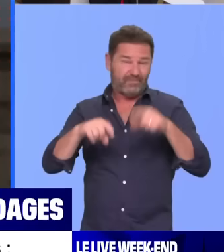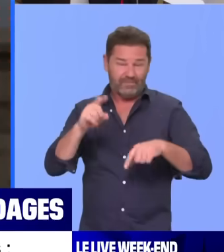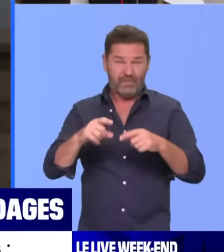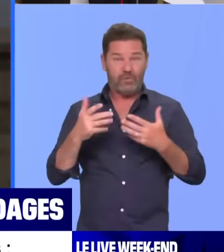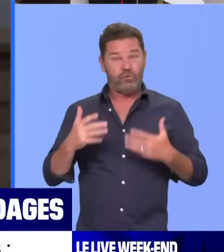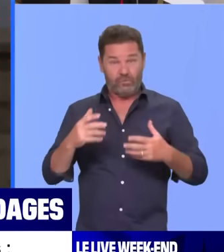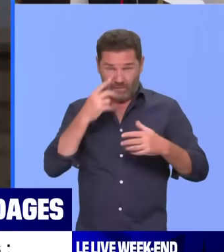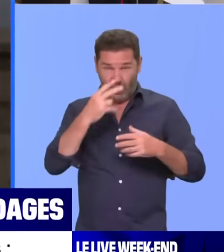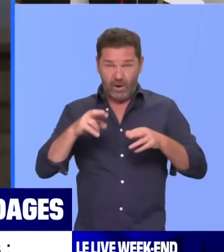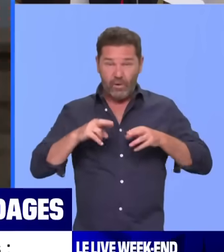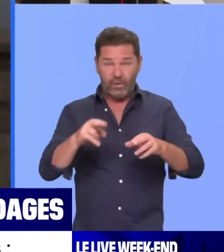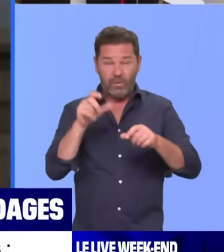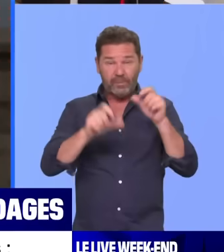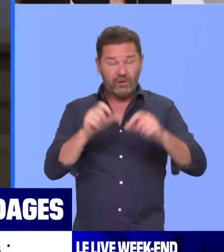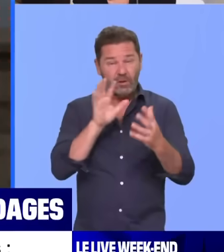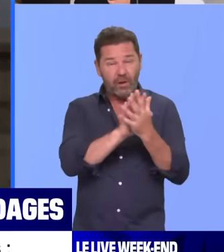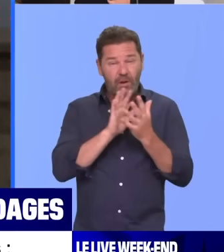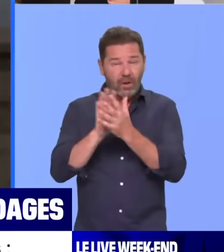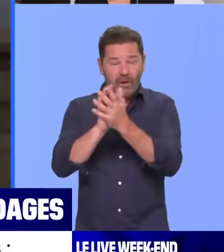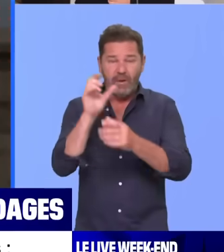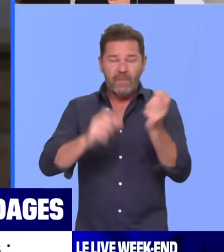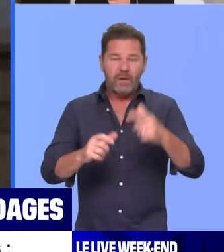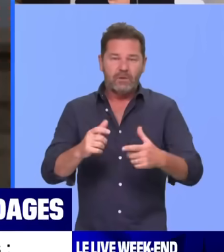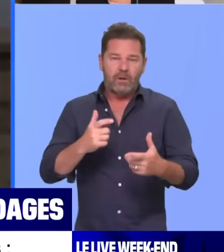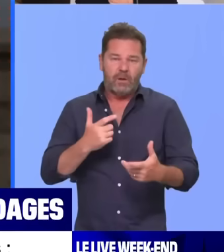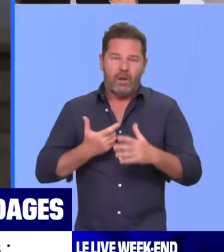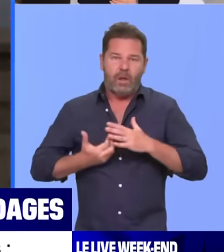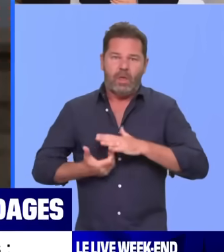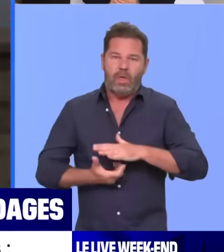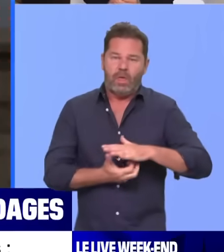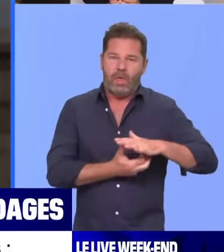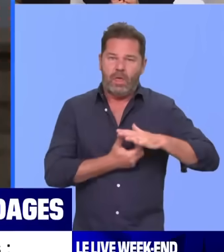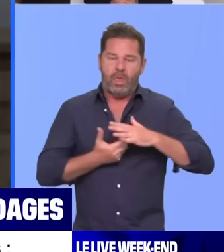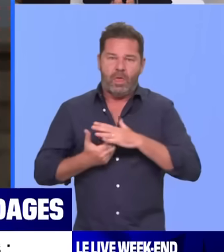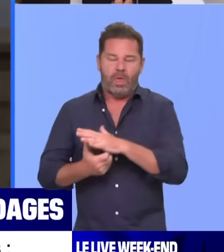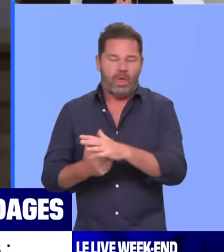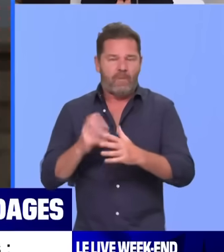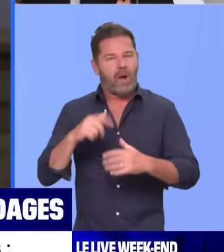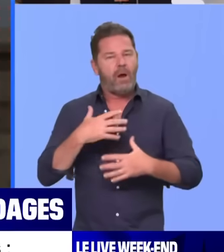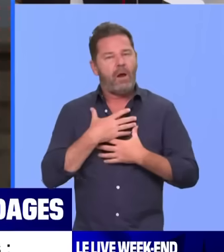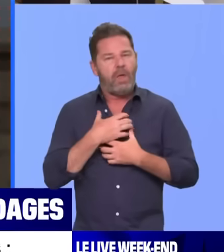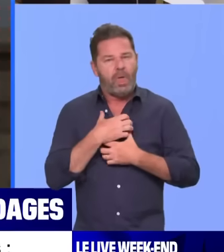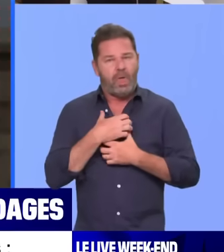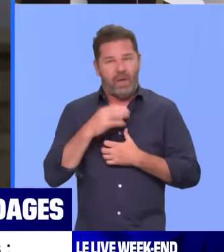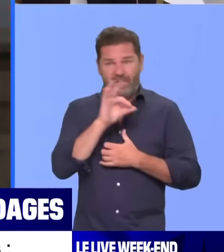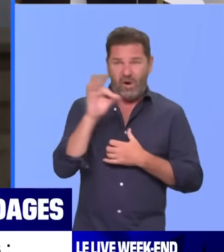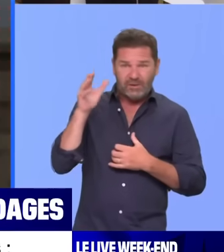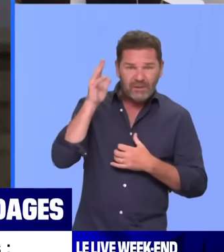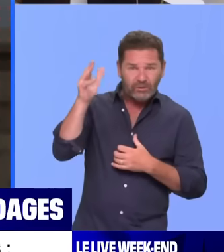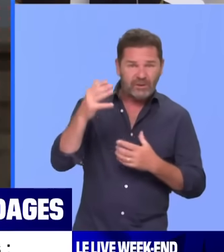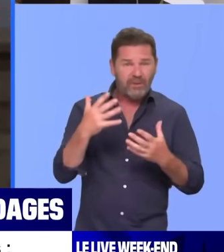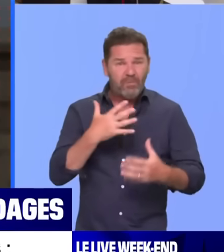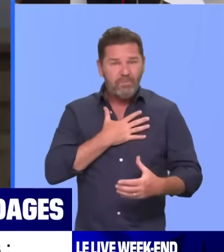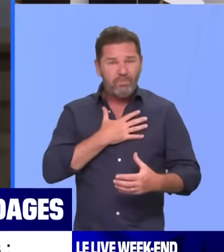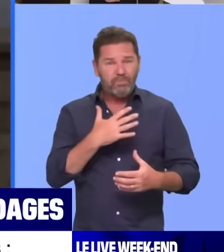semaines ont la boule au ventre on laisse manouer et se disent mais dans quoi va tomber notre pays je veux leur dire